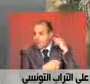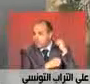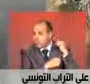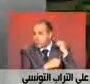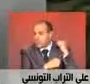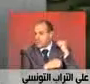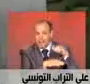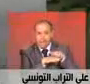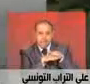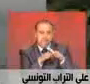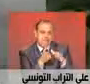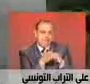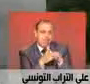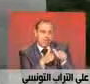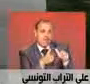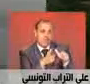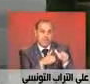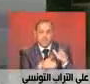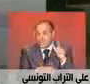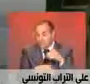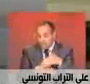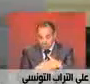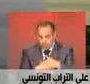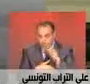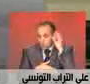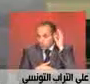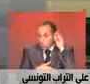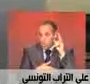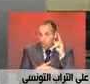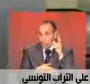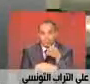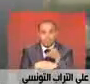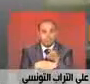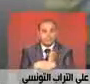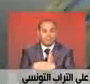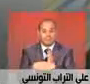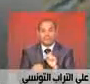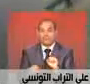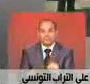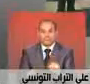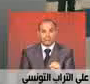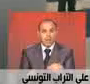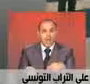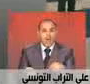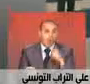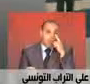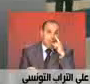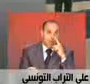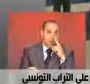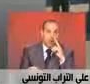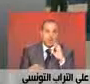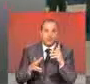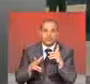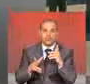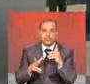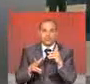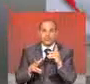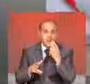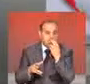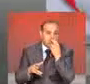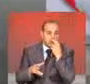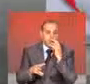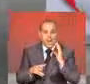جهة الميناء. وعلى الجانب التونسي تبقى درجة الاستعداد والتأهب عائلية من قبل العناصر